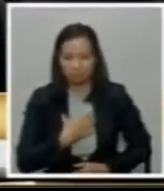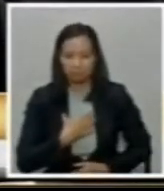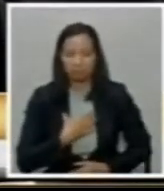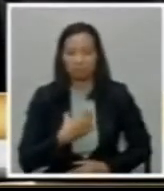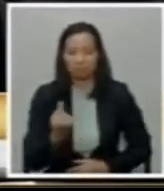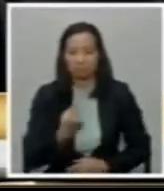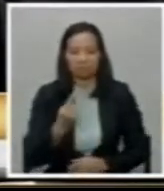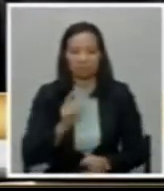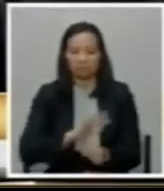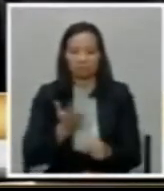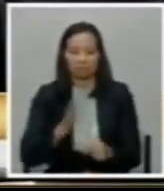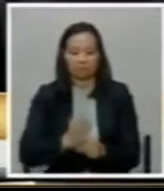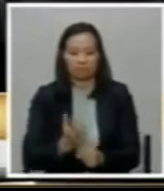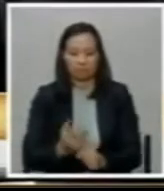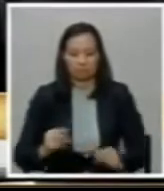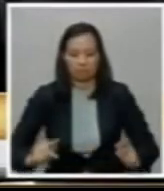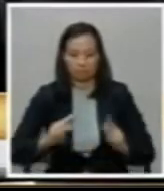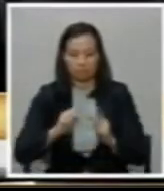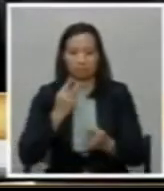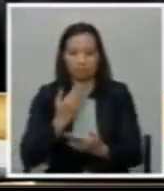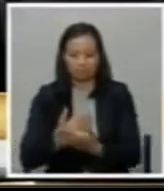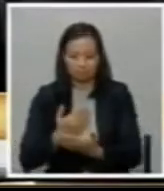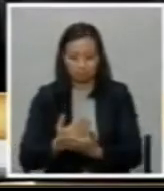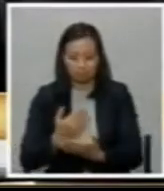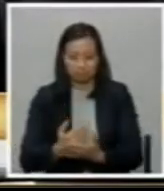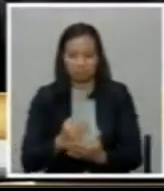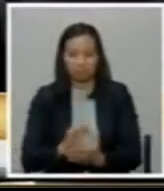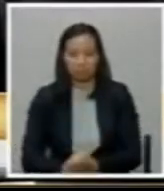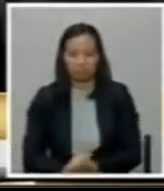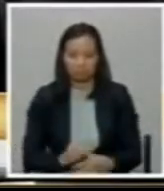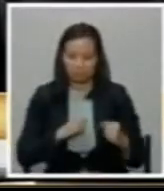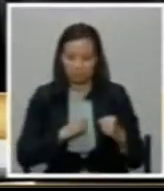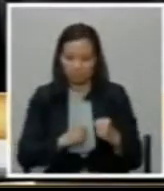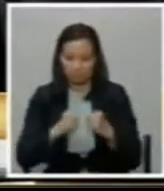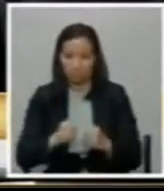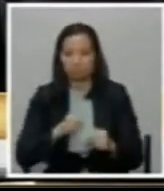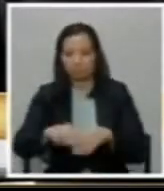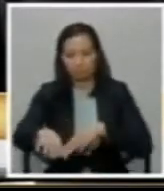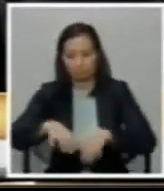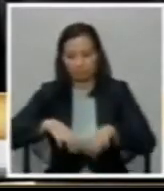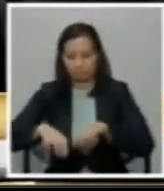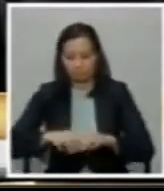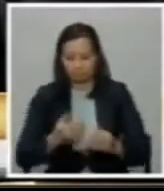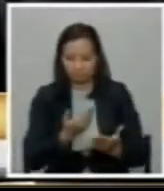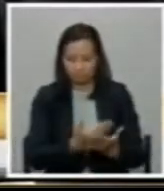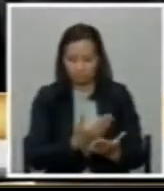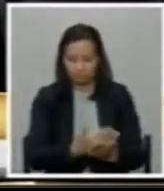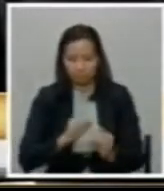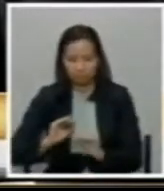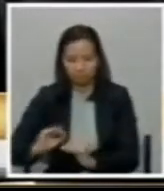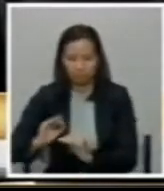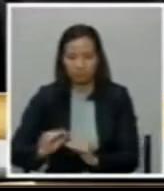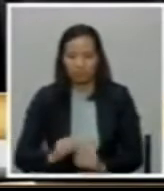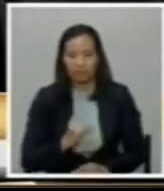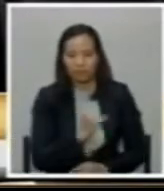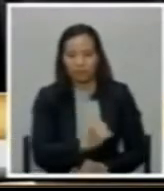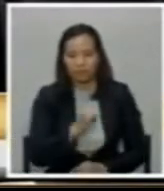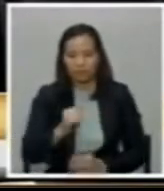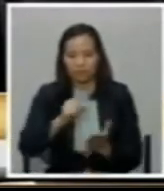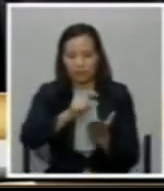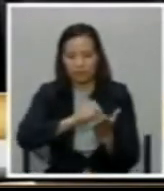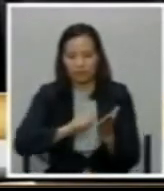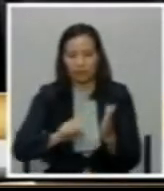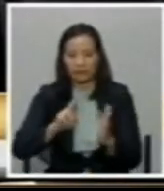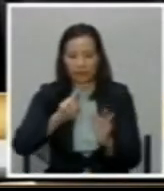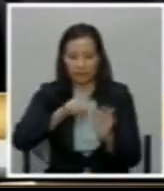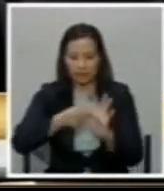างกระทรวงการคลังเนี่ยก็ได้มีความพยายามที่จะจัดเรื่องนี้มีการออกมีการร่างกฎหมายที่เรีย